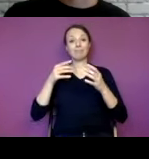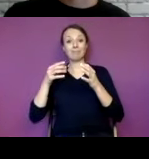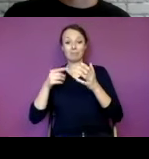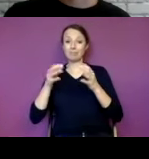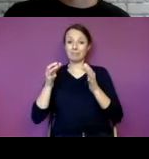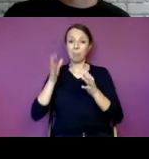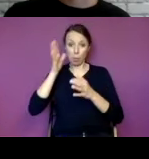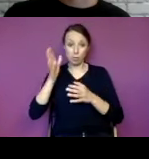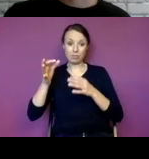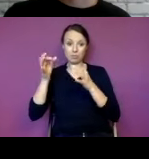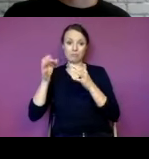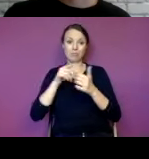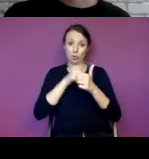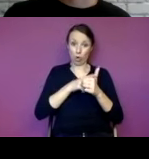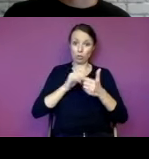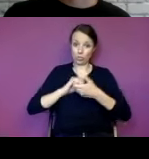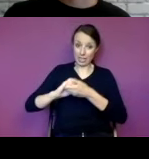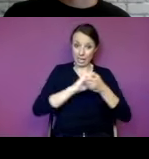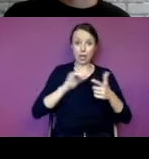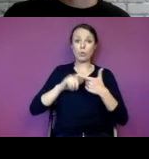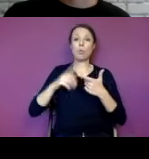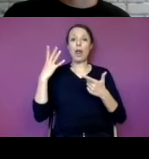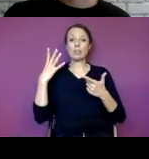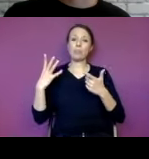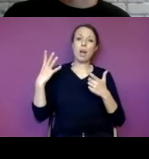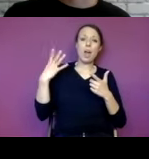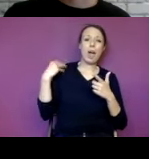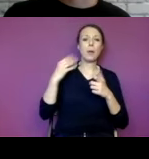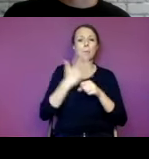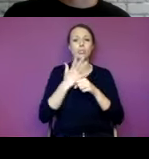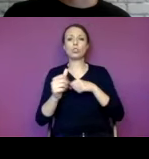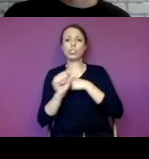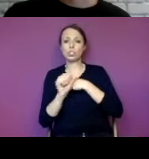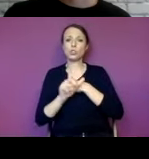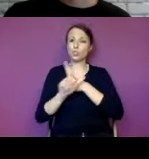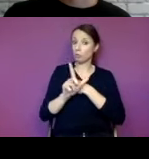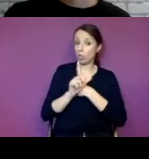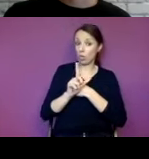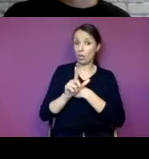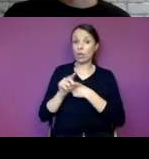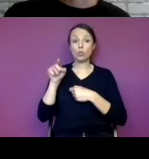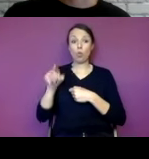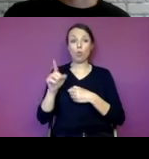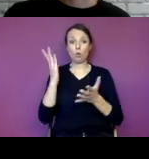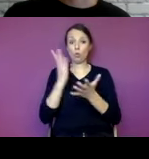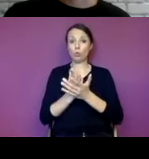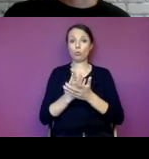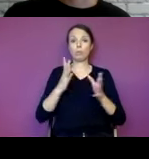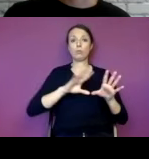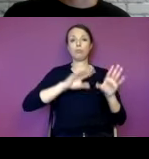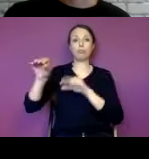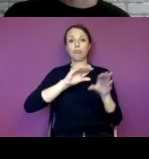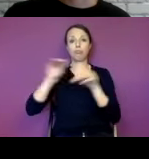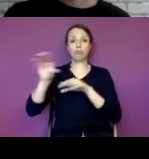doświadczenia, które wypadało w latach 50., 60. czy 70., jest obraz wsi, która się po pierwsze wyludnia, a po drugie lub